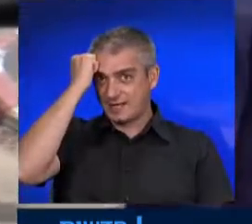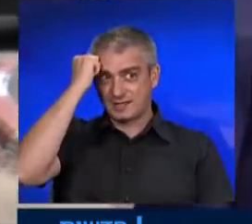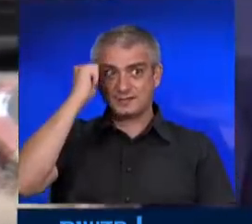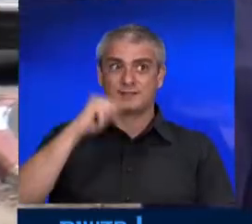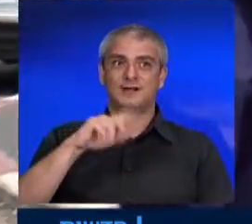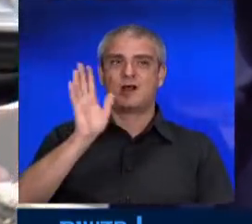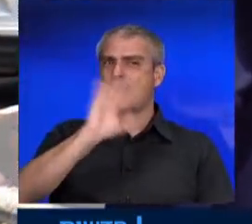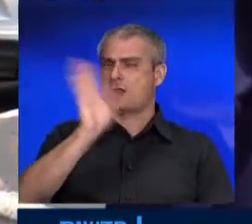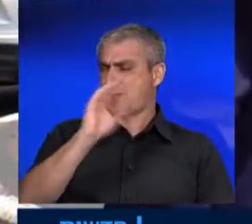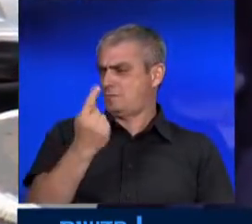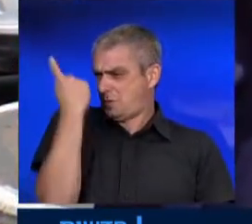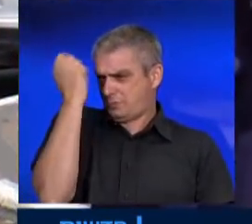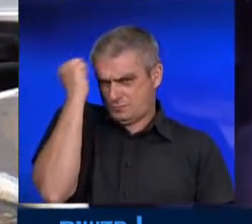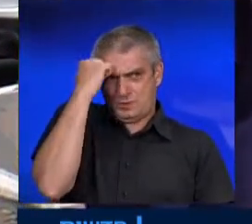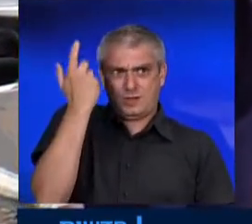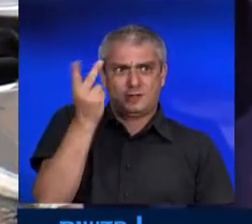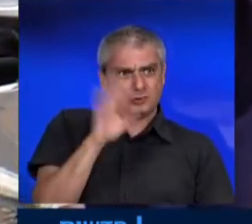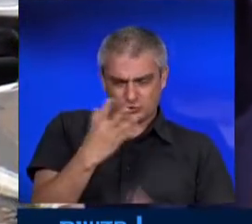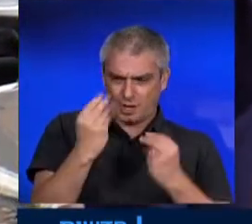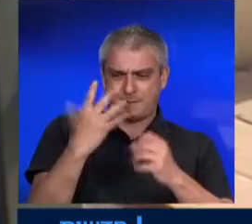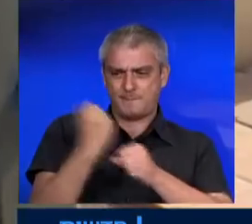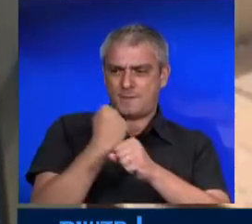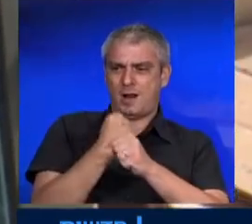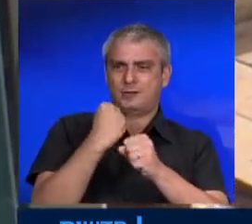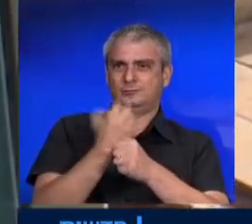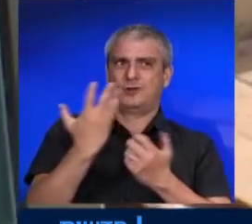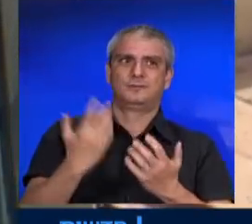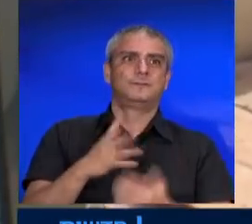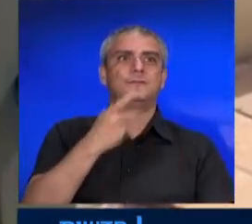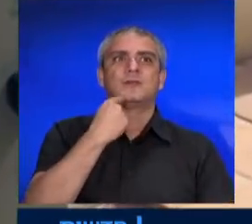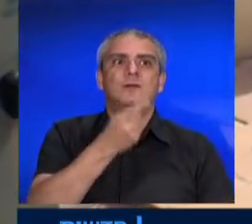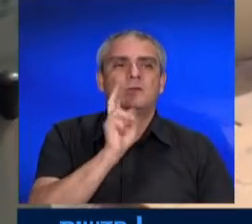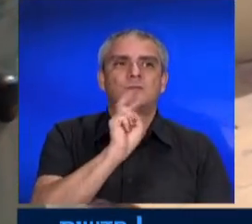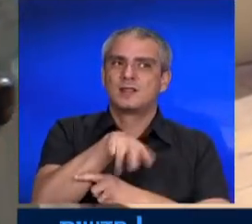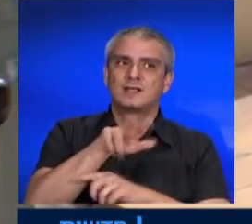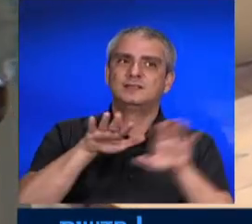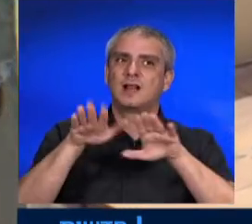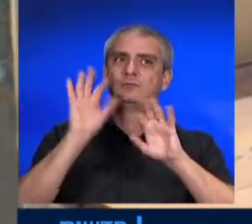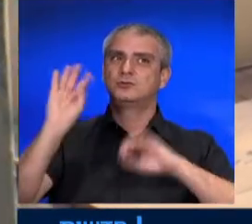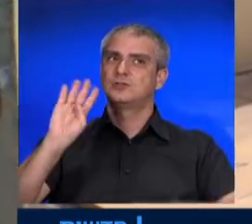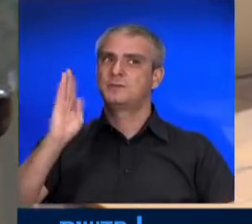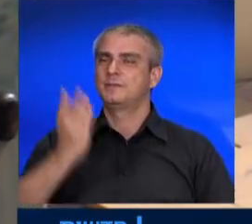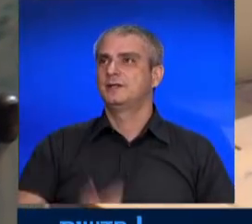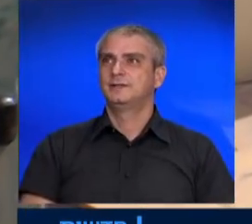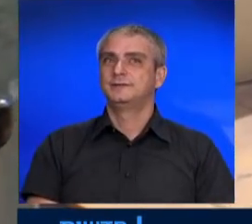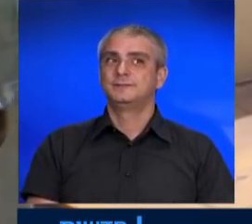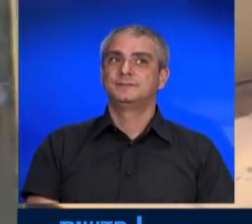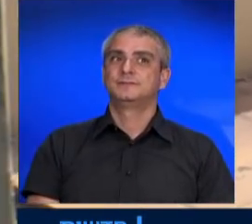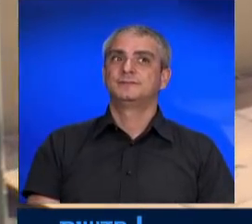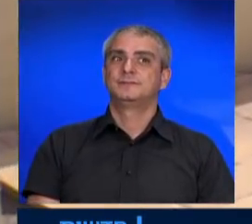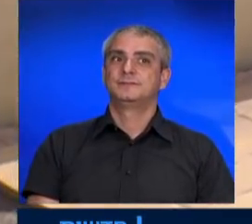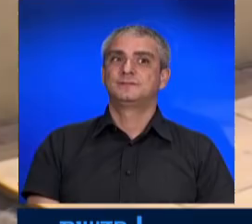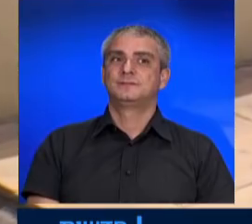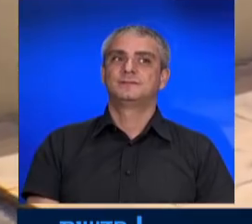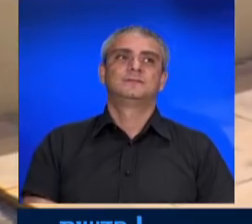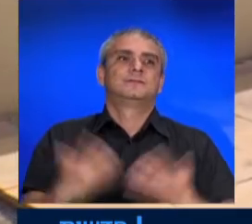לא, מה שתתקלב, יש לך הרבה מה לעשות. מה אתם אומרים שהוא נכנס לממשלה של נתניהו? מה